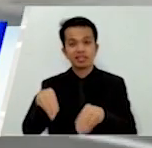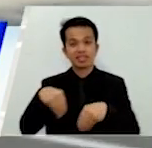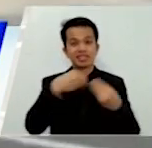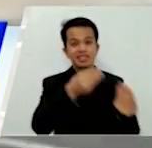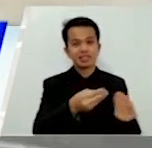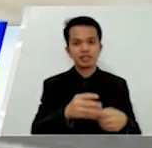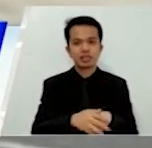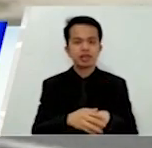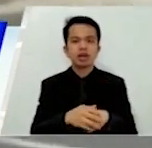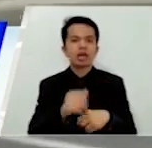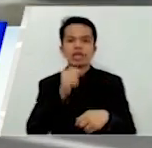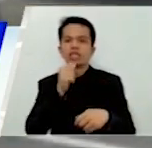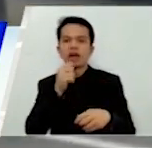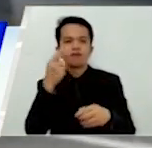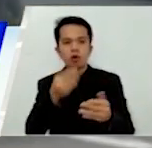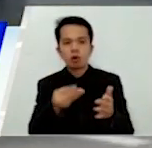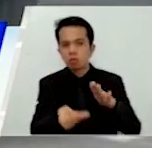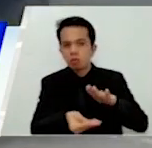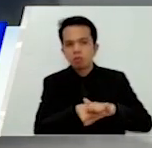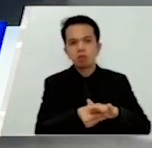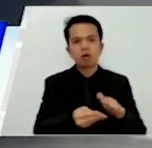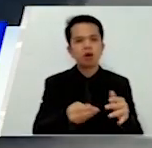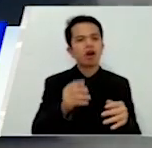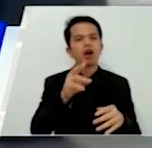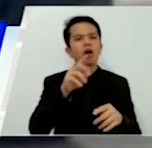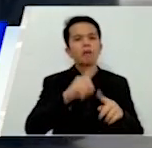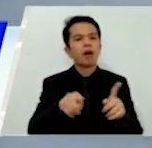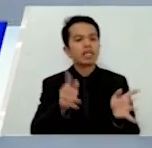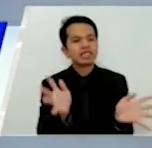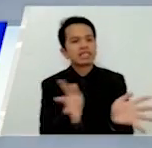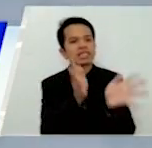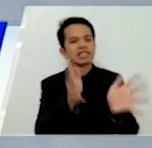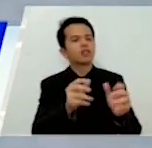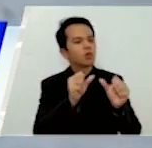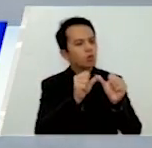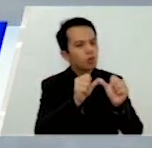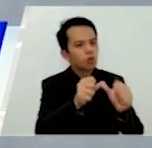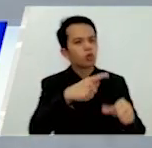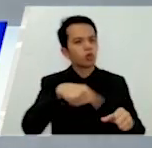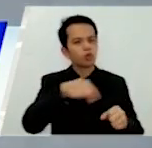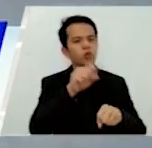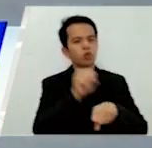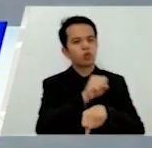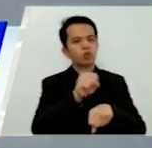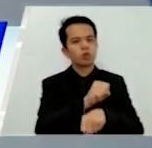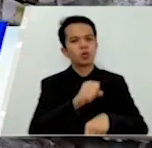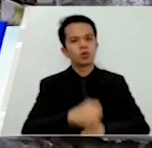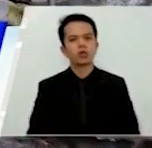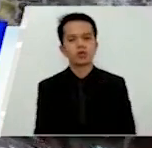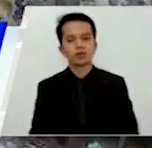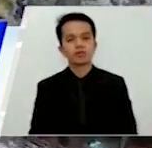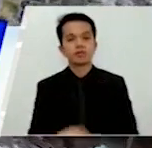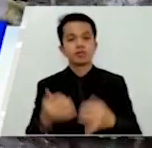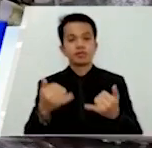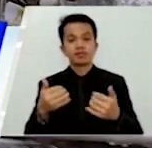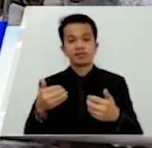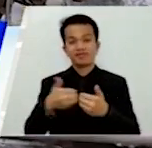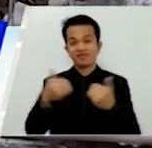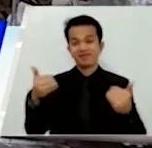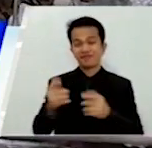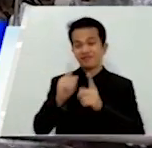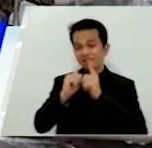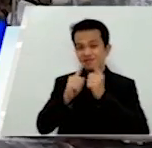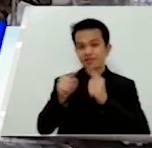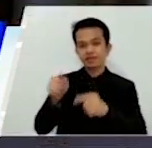suhol kundi pang engganyo sa mga enforcer na ipagpatuloy ang kanilang trabaho sa hiwalay na panayam sinabi ni Gabriel